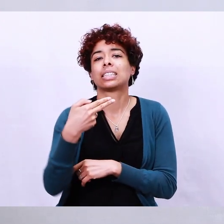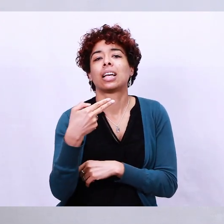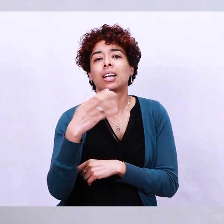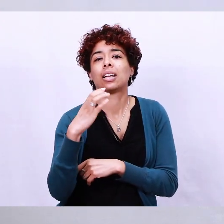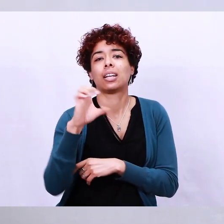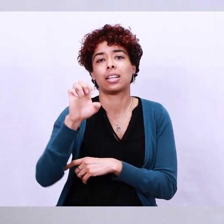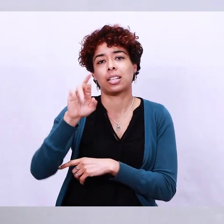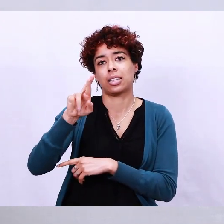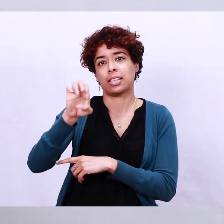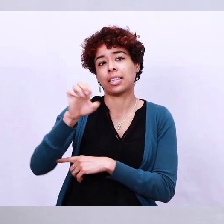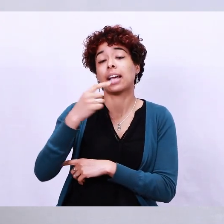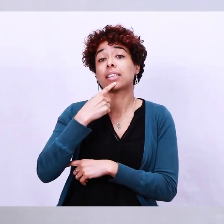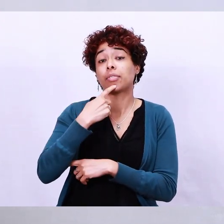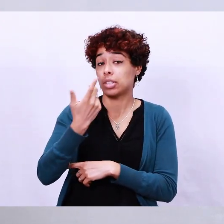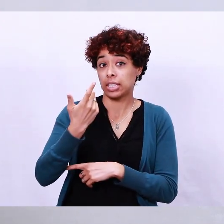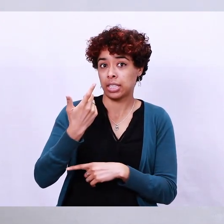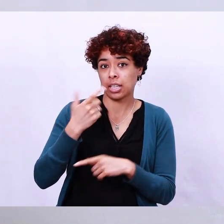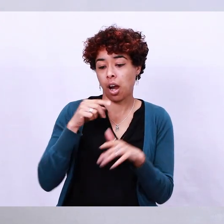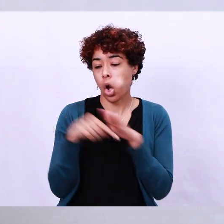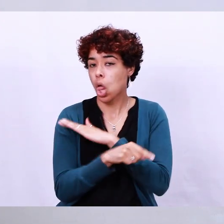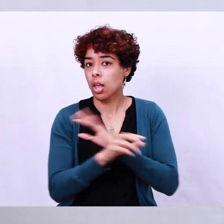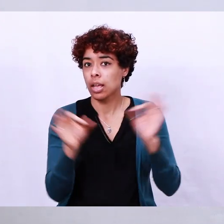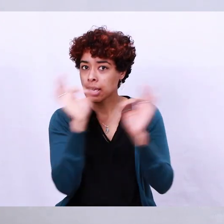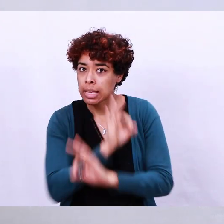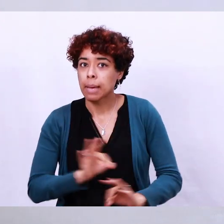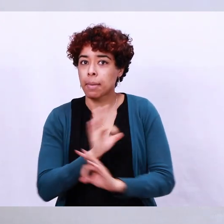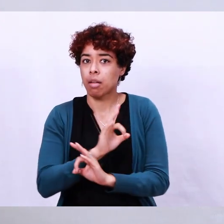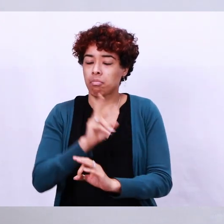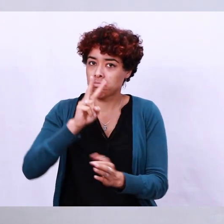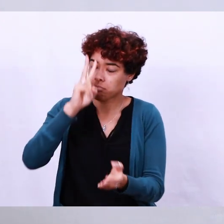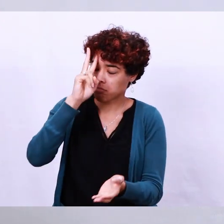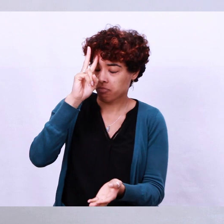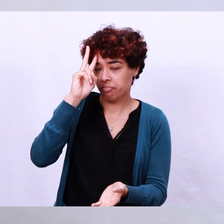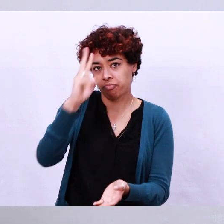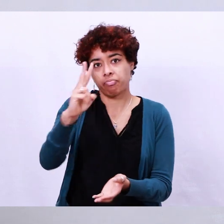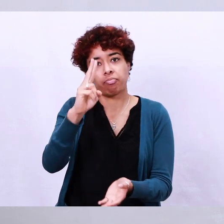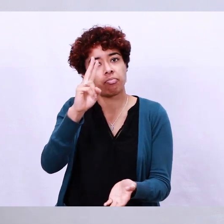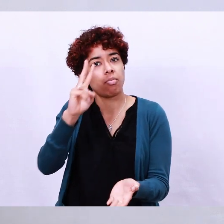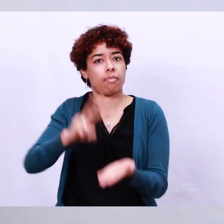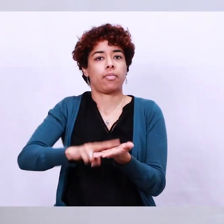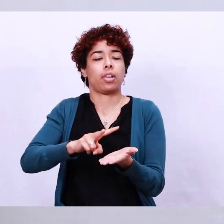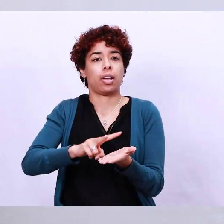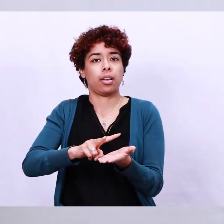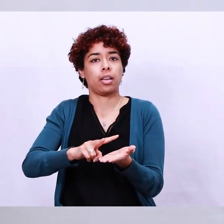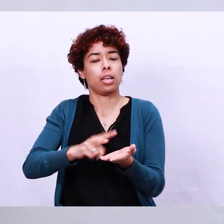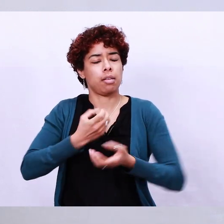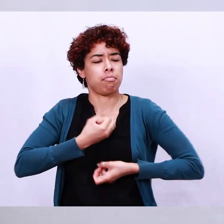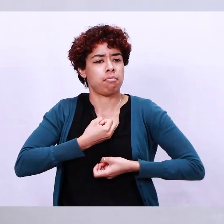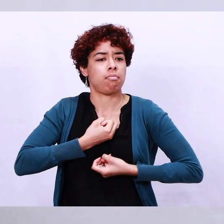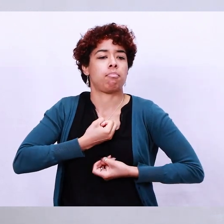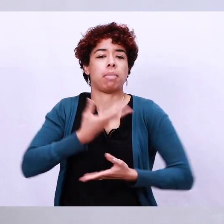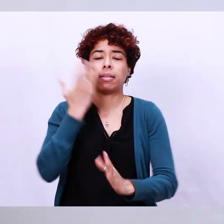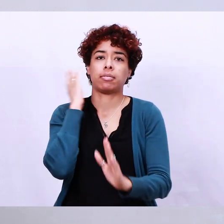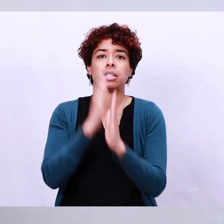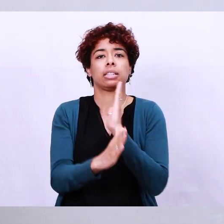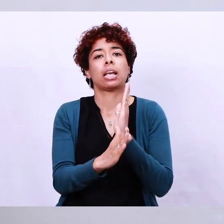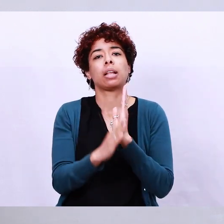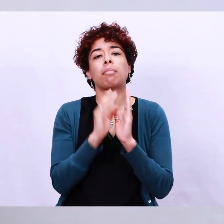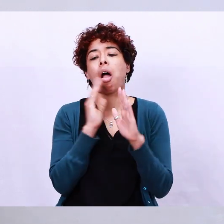pas truqué, c'est ce qui est authentique, qui exprime réellement ses pensées sans faux semblant.